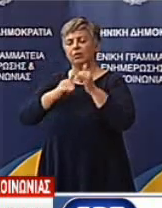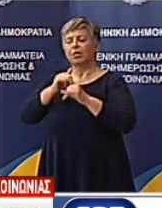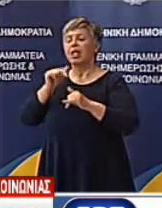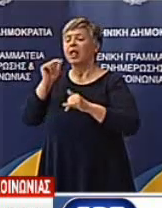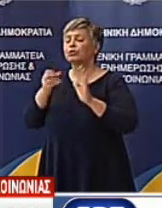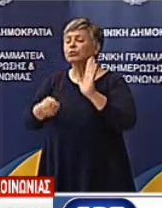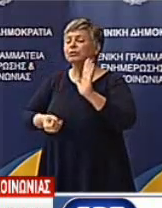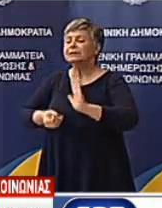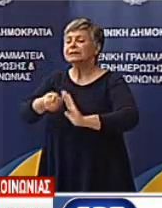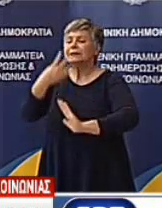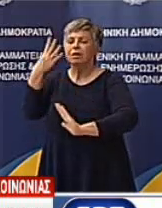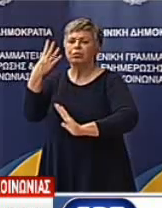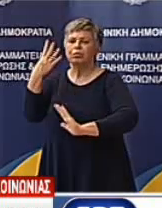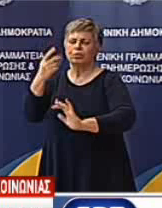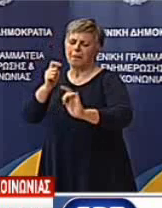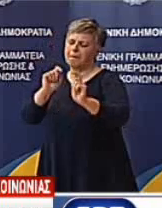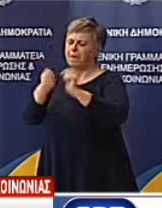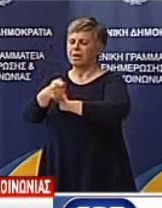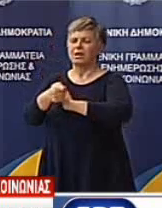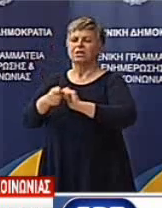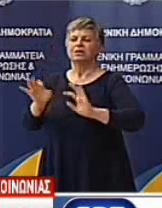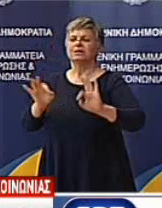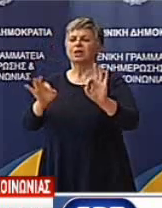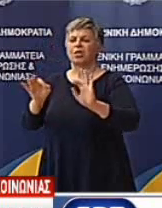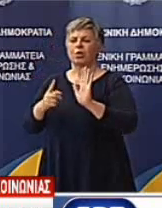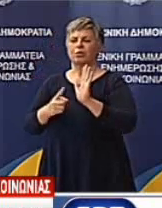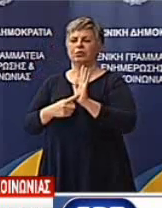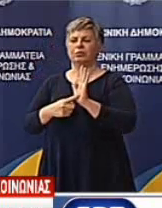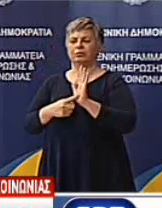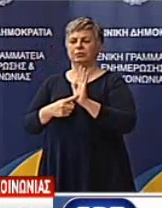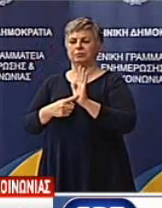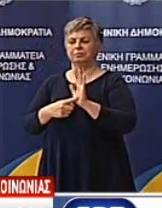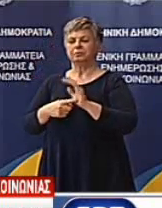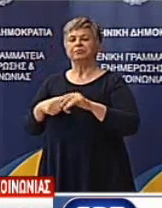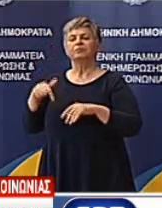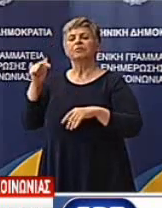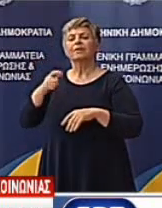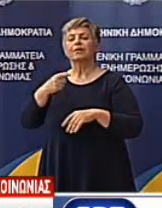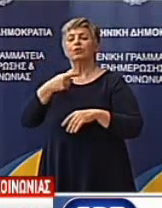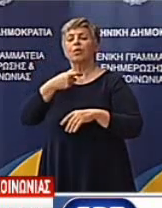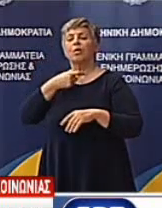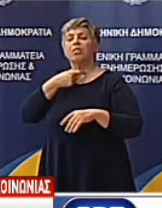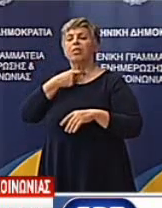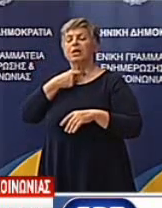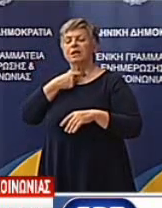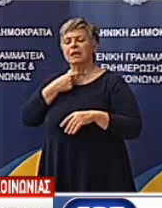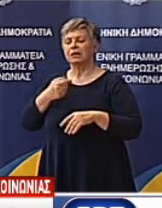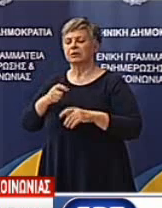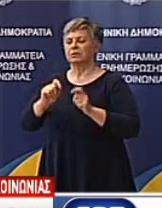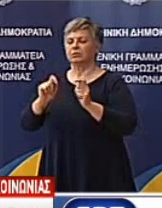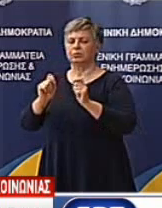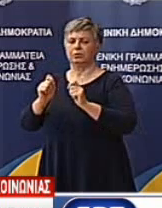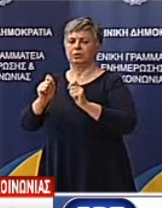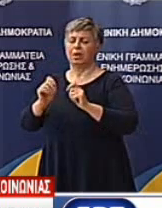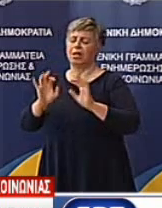ριζοσπαστικό. Θα απαιτήσει αρκετά βήματα, διότι το νομοσχέδιο και μια μεγάλη τέτοια μεταρρύθμιση